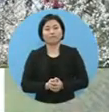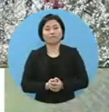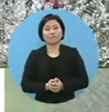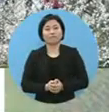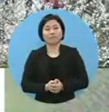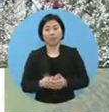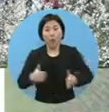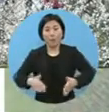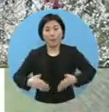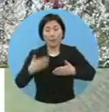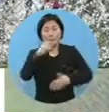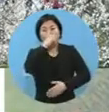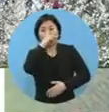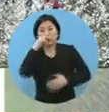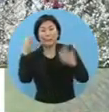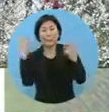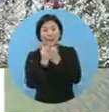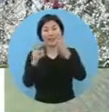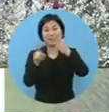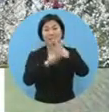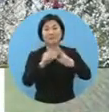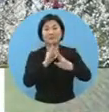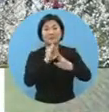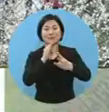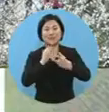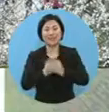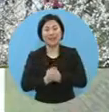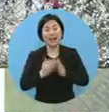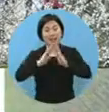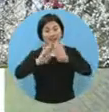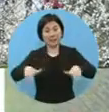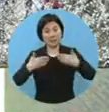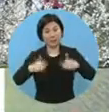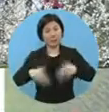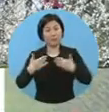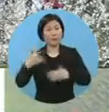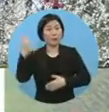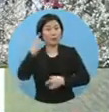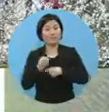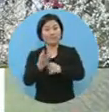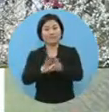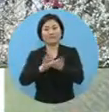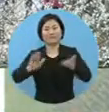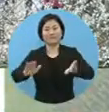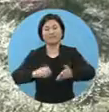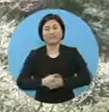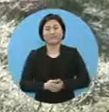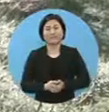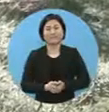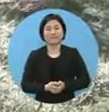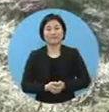봄의 향기가 싱그러운 3월입니다. 남도의 봄 소식 전해드립니다. 정혜진 기자입니다.